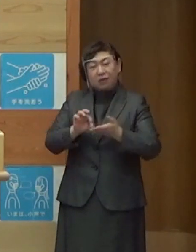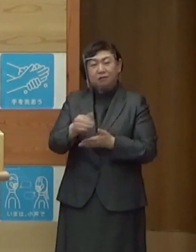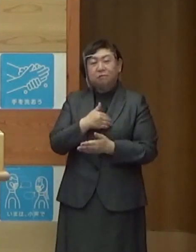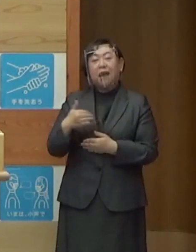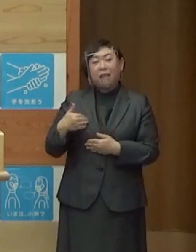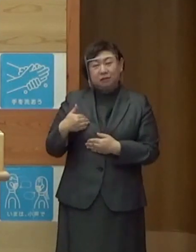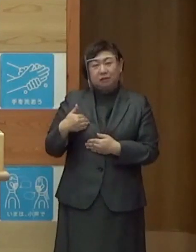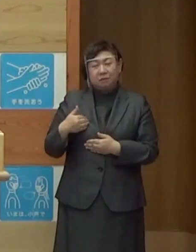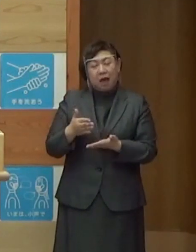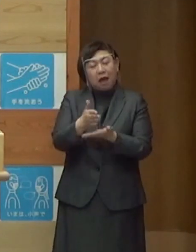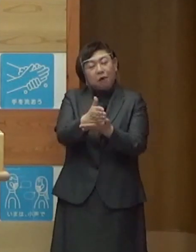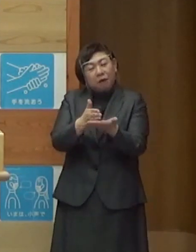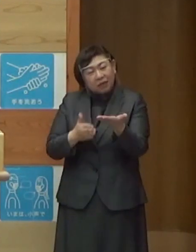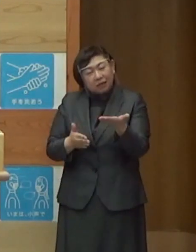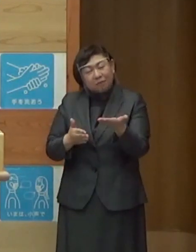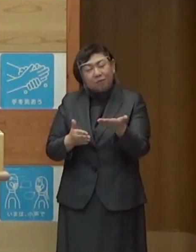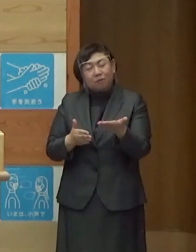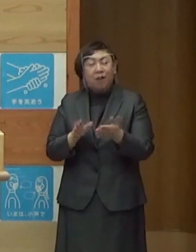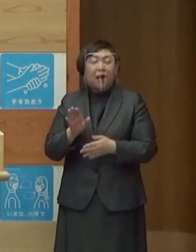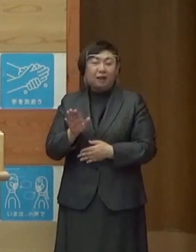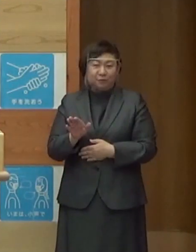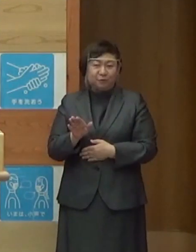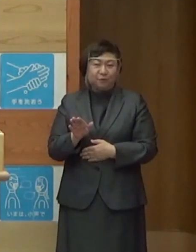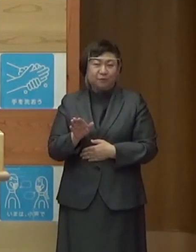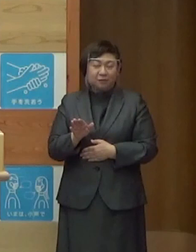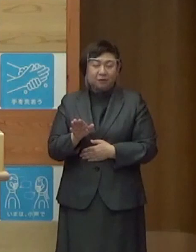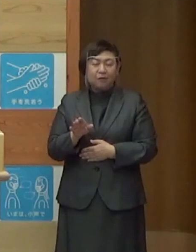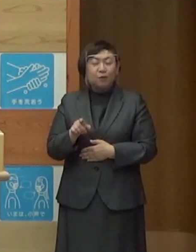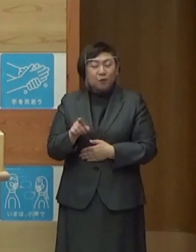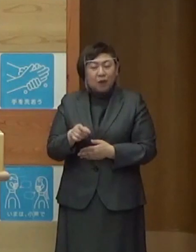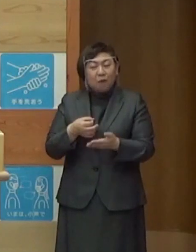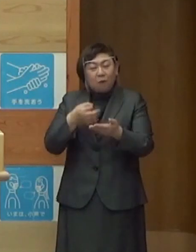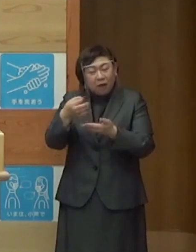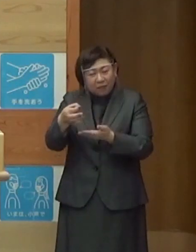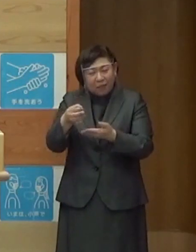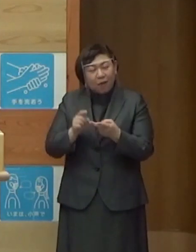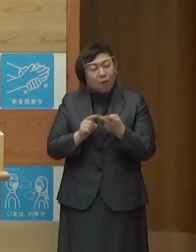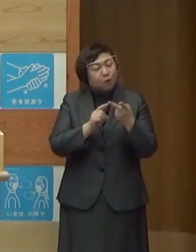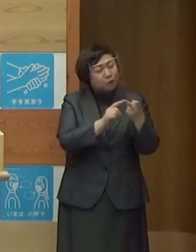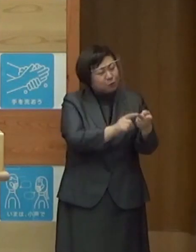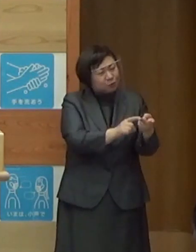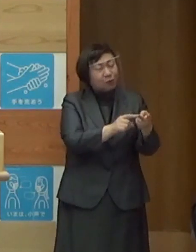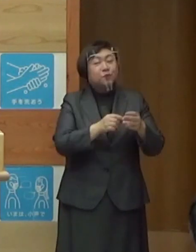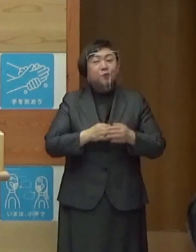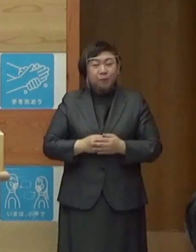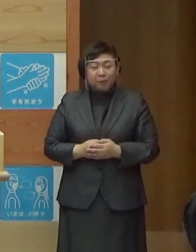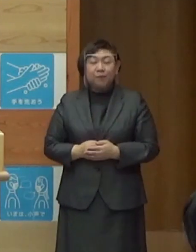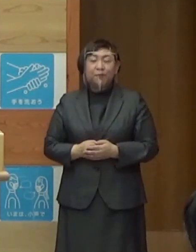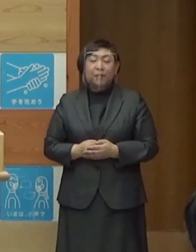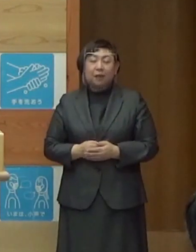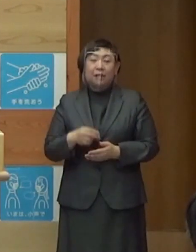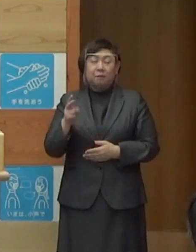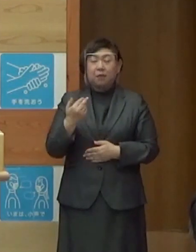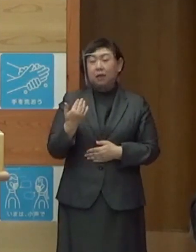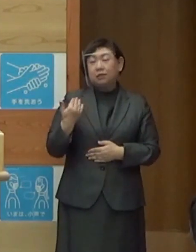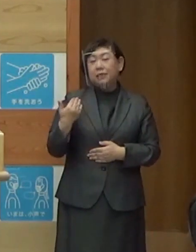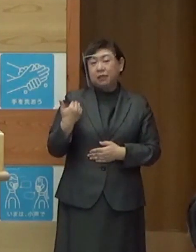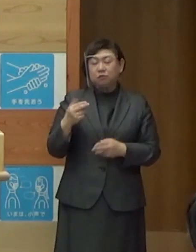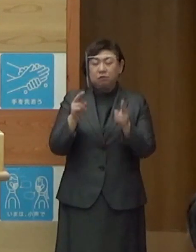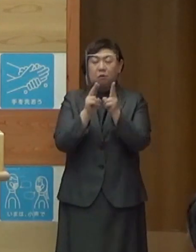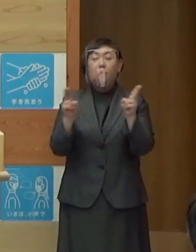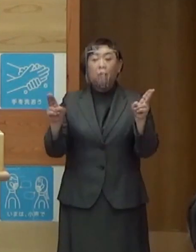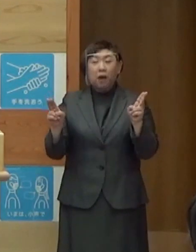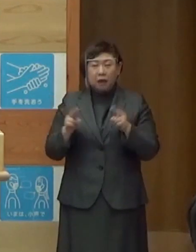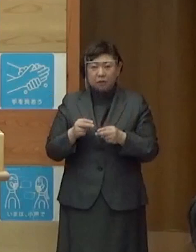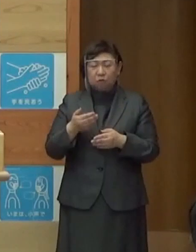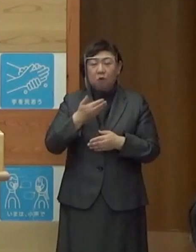から、割引を受けていただいてそれを送っていただく、また先日北海